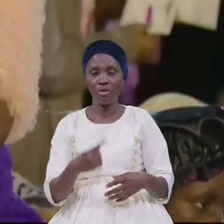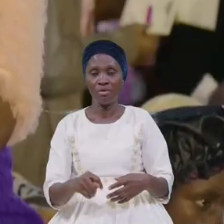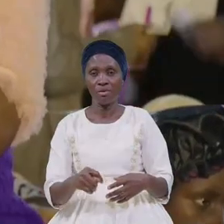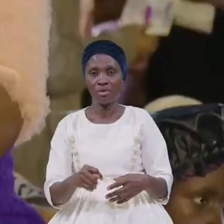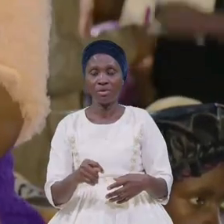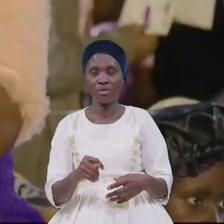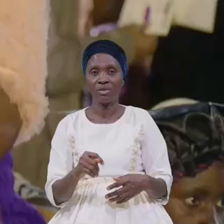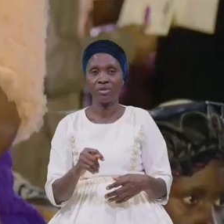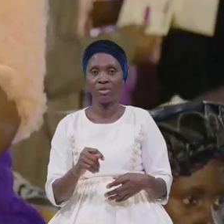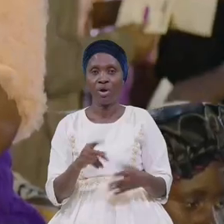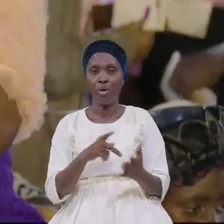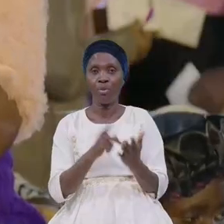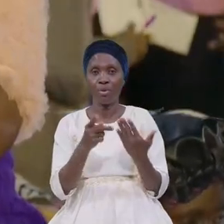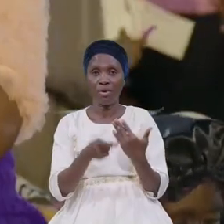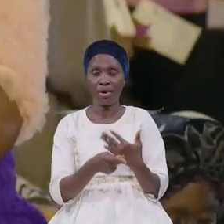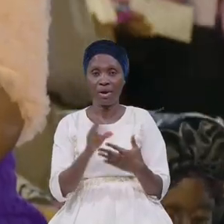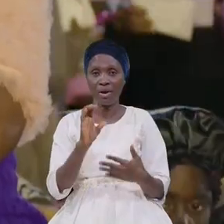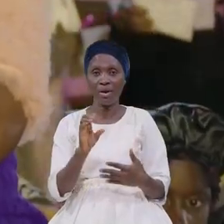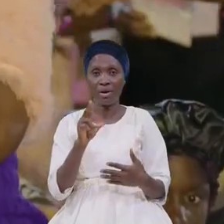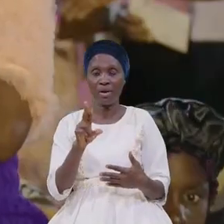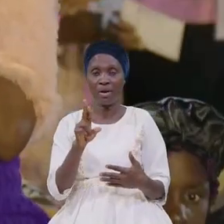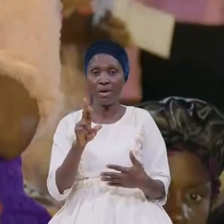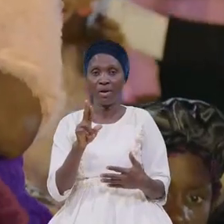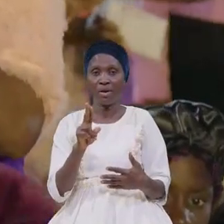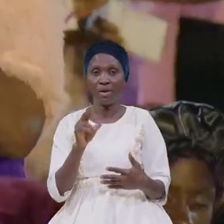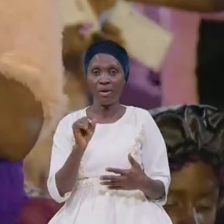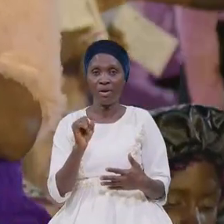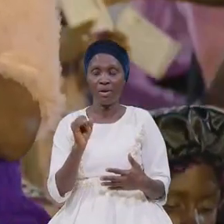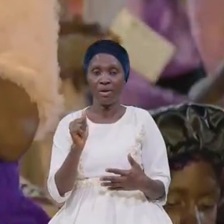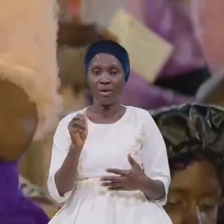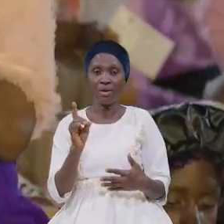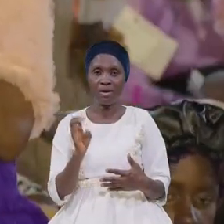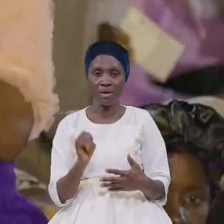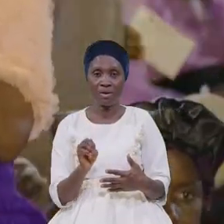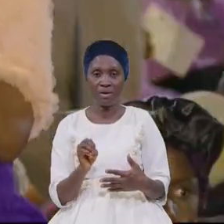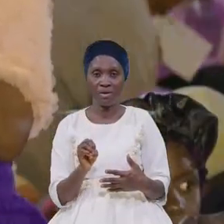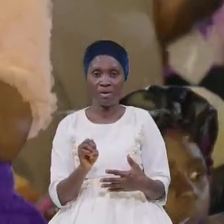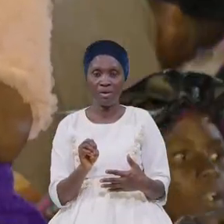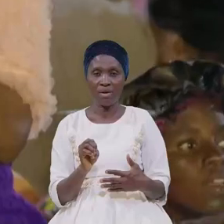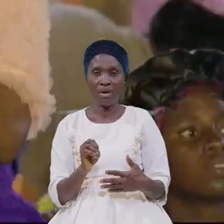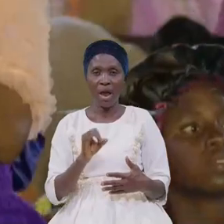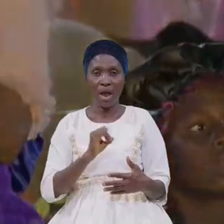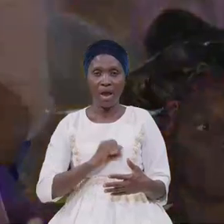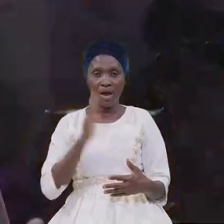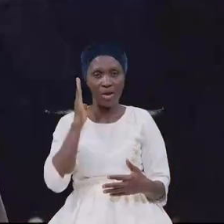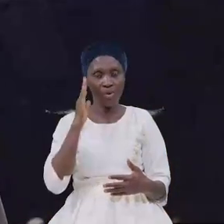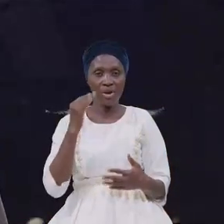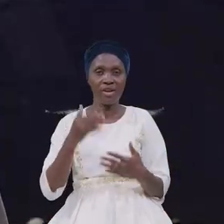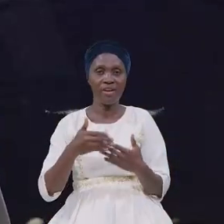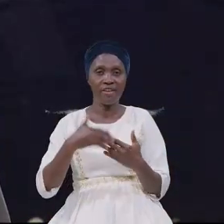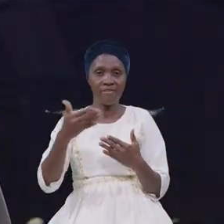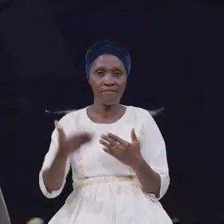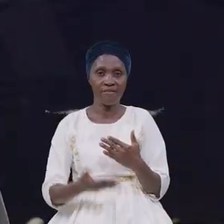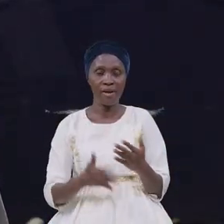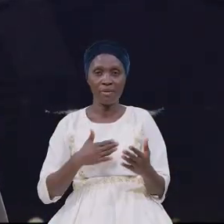la dernière soirée, je vais inviter mes amis, je vais inviter mes camarades, je vais inviter mes voisins, parce